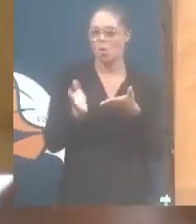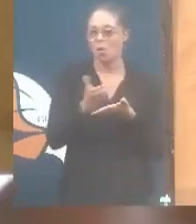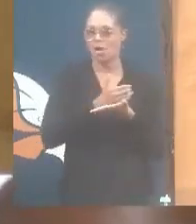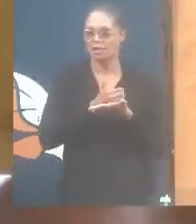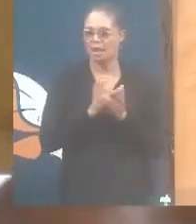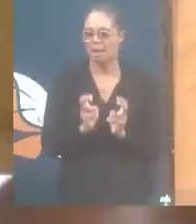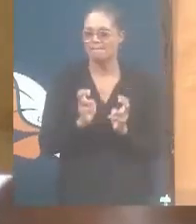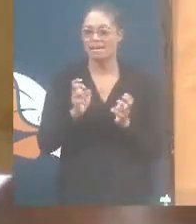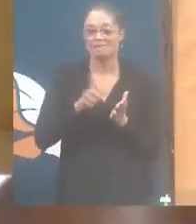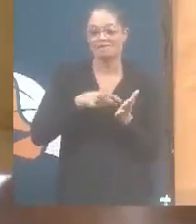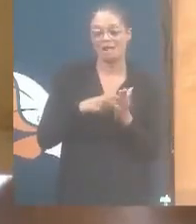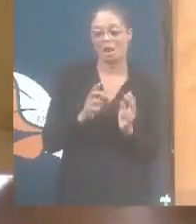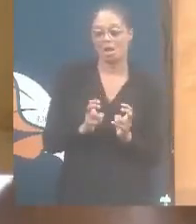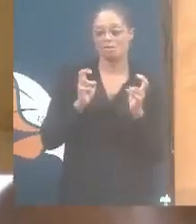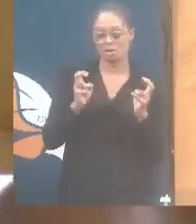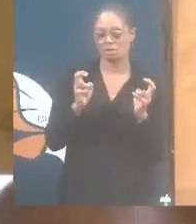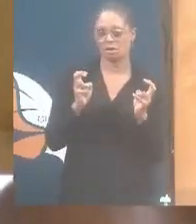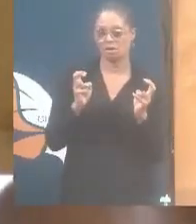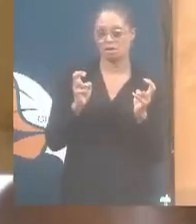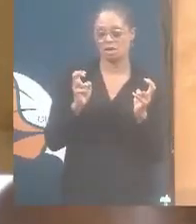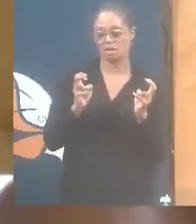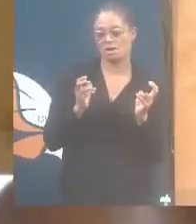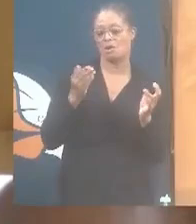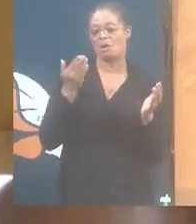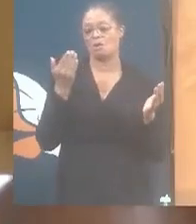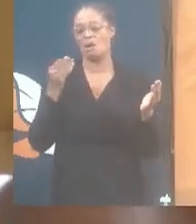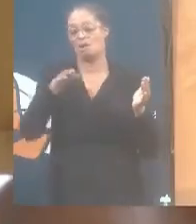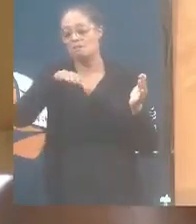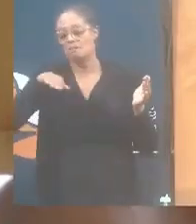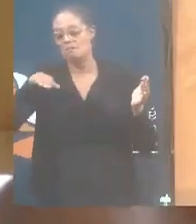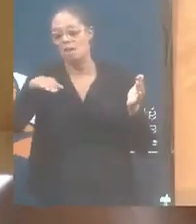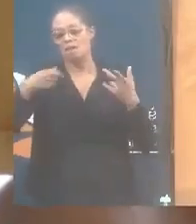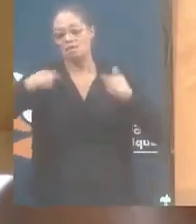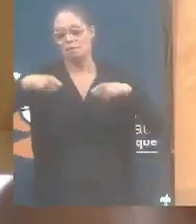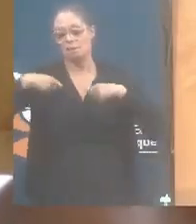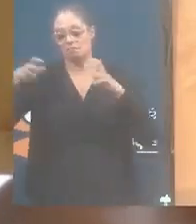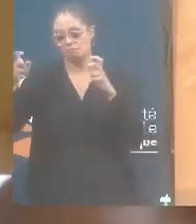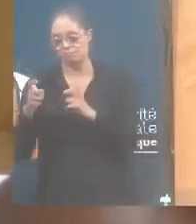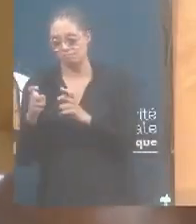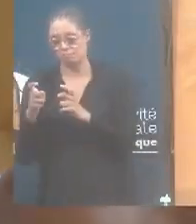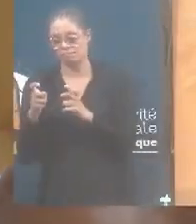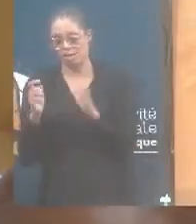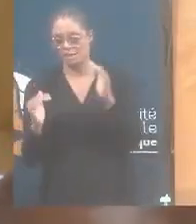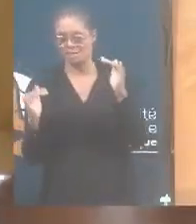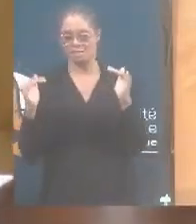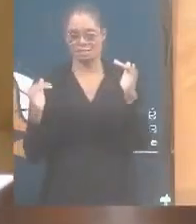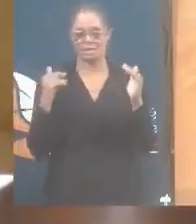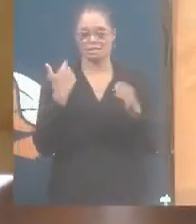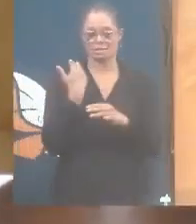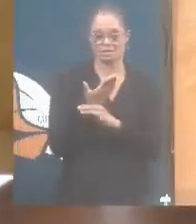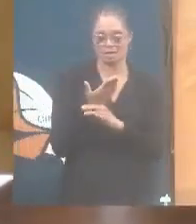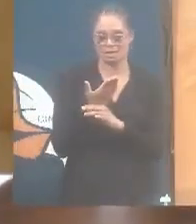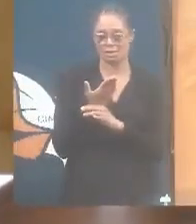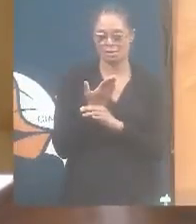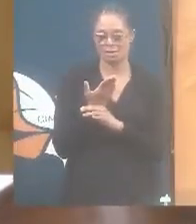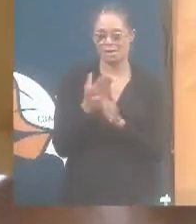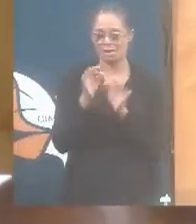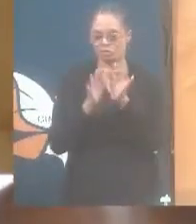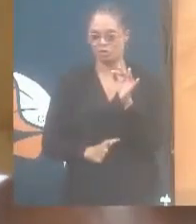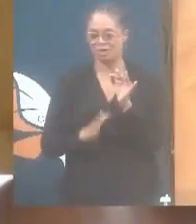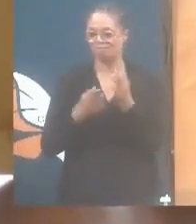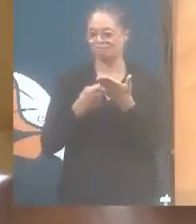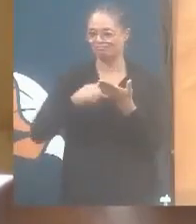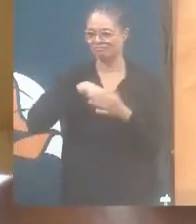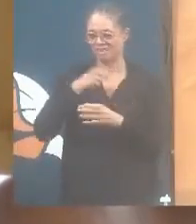notamment fiscales, et une minoration des dépenses qui aboutissent à une CAF que nous avons considérée comme